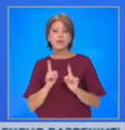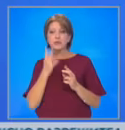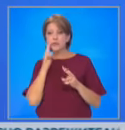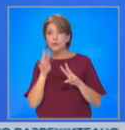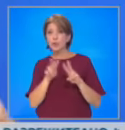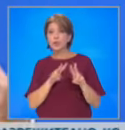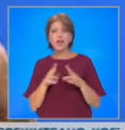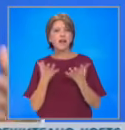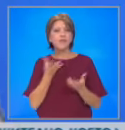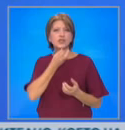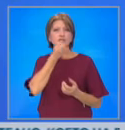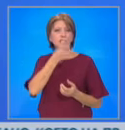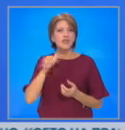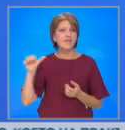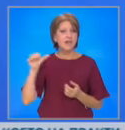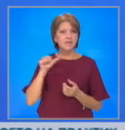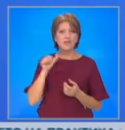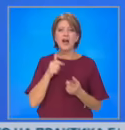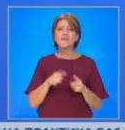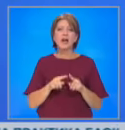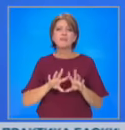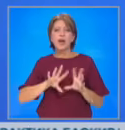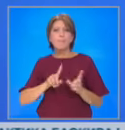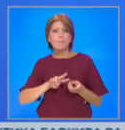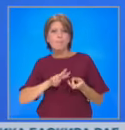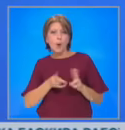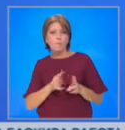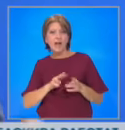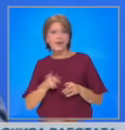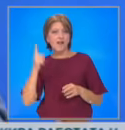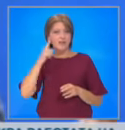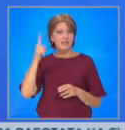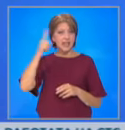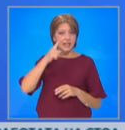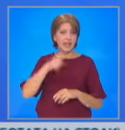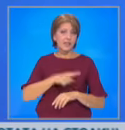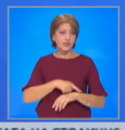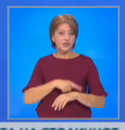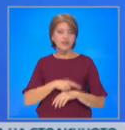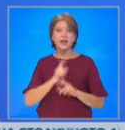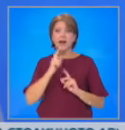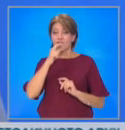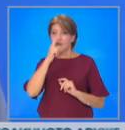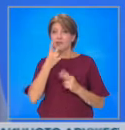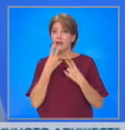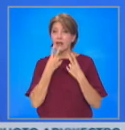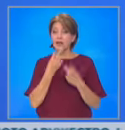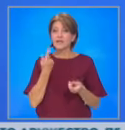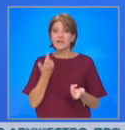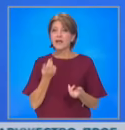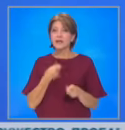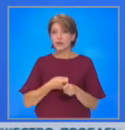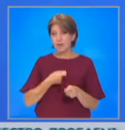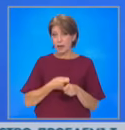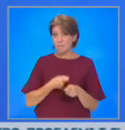случи в Афганистан, защото нещата се променят всеки ден и час. Важно е да видим какво да направим, за да избегнем хуманитарна криза,